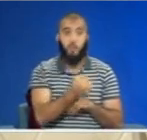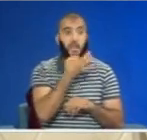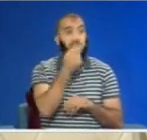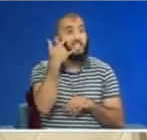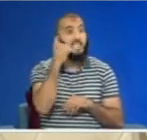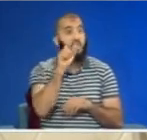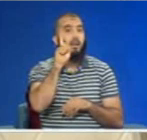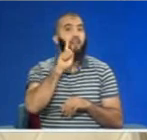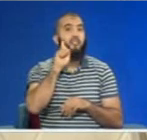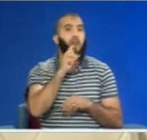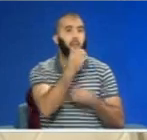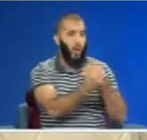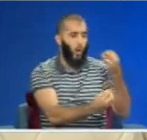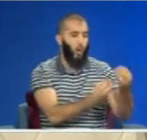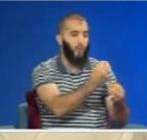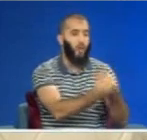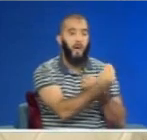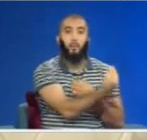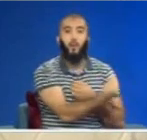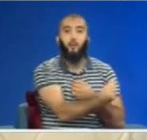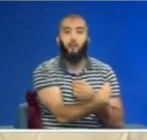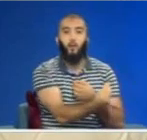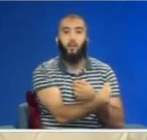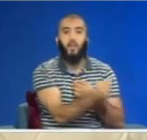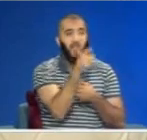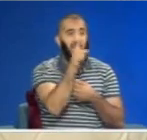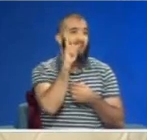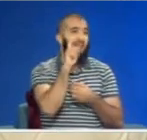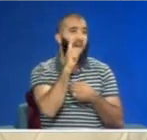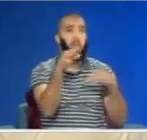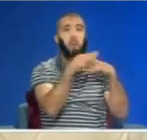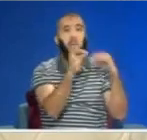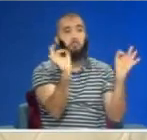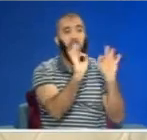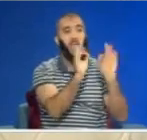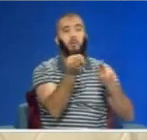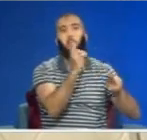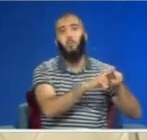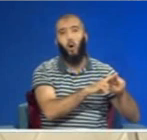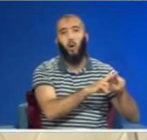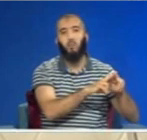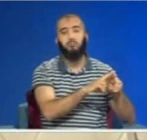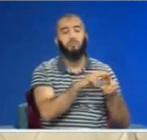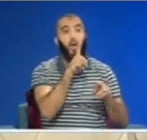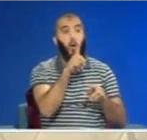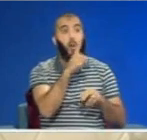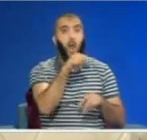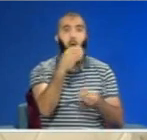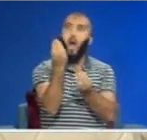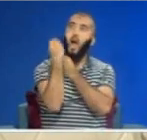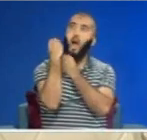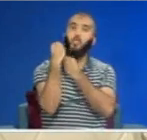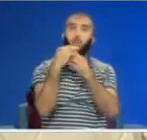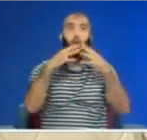الله. فكل من يعين هذه الأرملة فهو إن شاء الله مأجور أجر كبير.